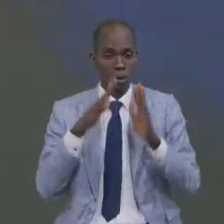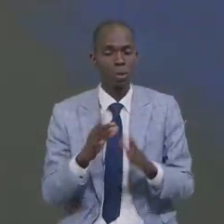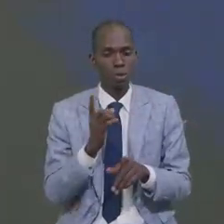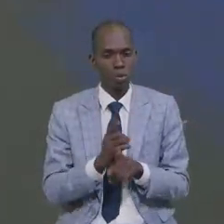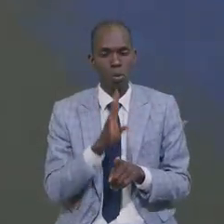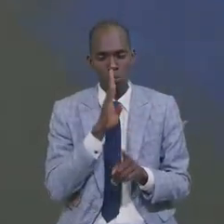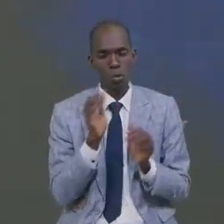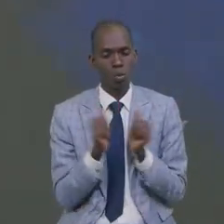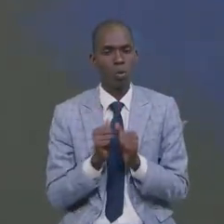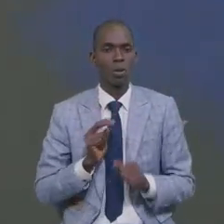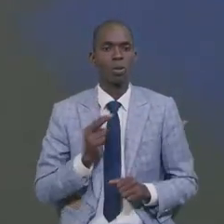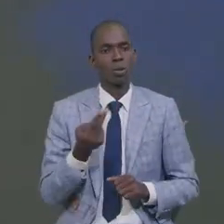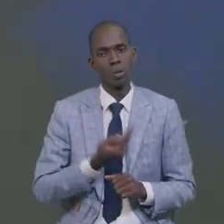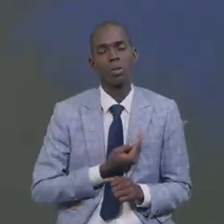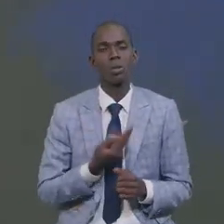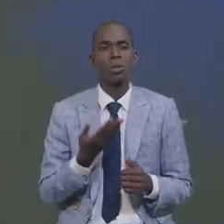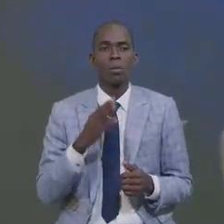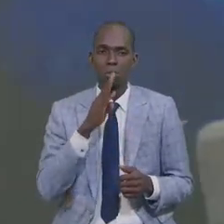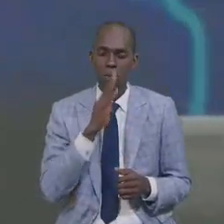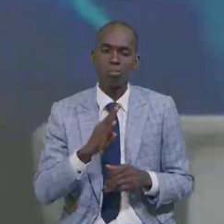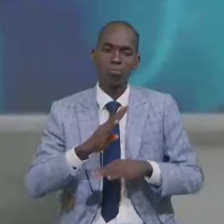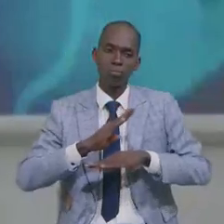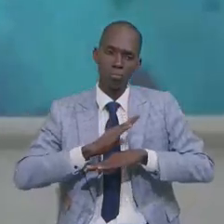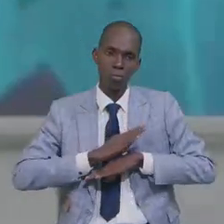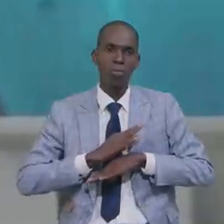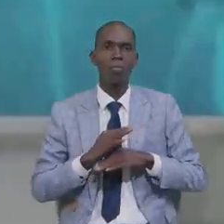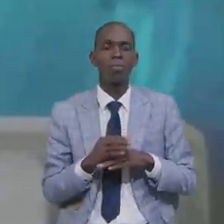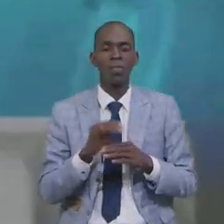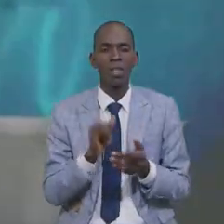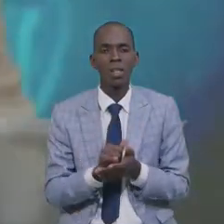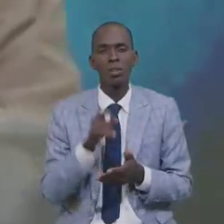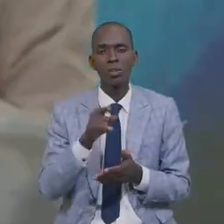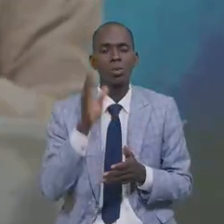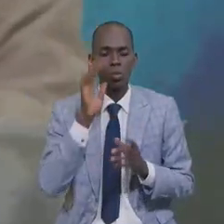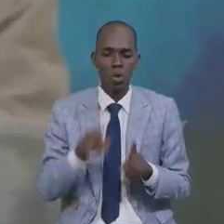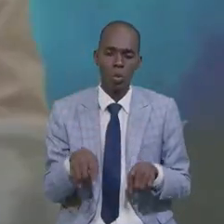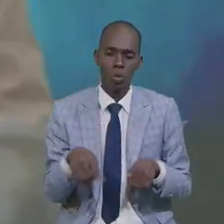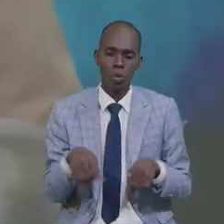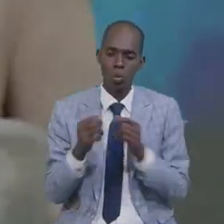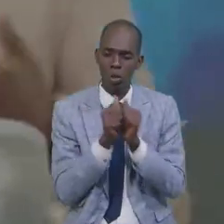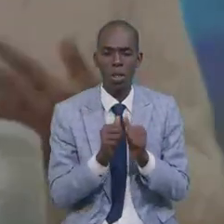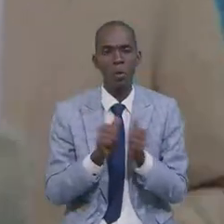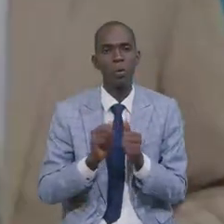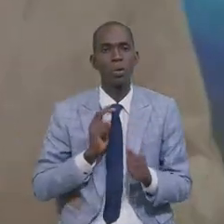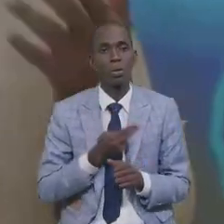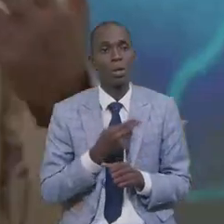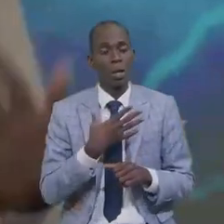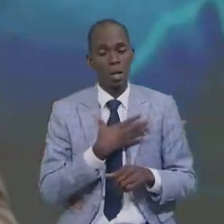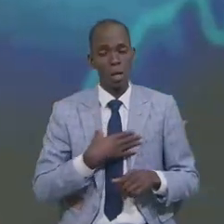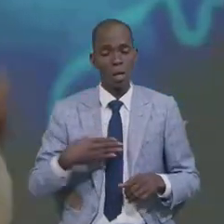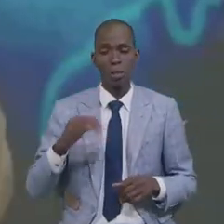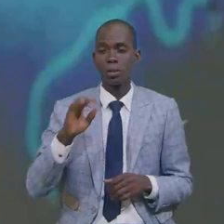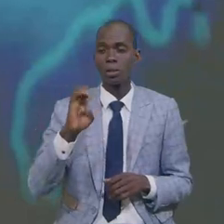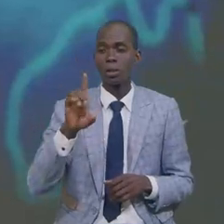suffisante. Ainsi donc, consent à venir avec nous. Il